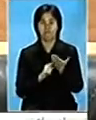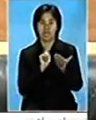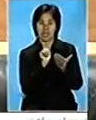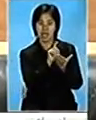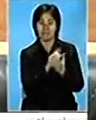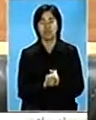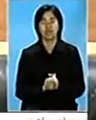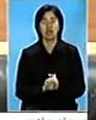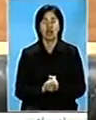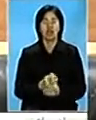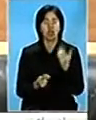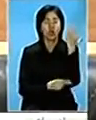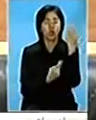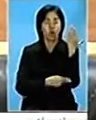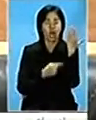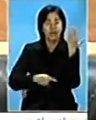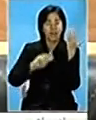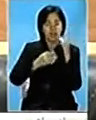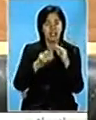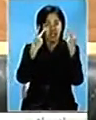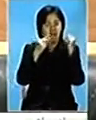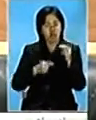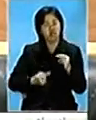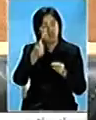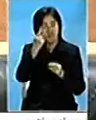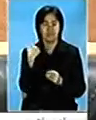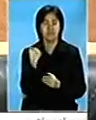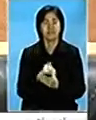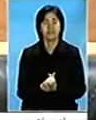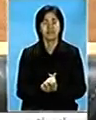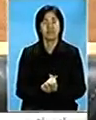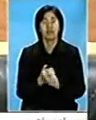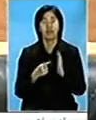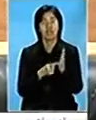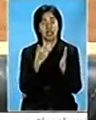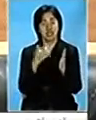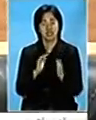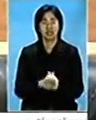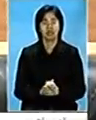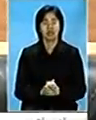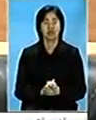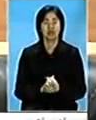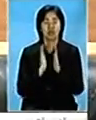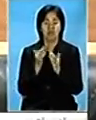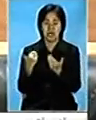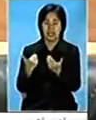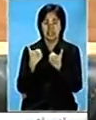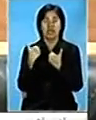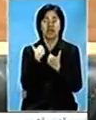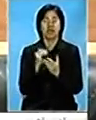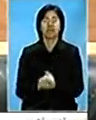เรื่องโฟร์ซีซั่นเนี่ยพอดิฉันยื่นเสร็จนะคะและที่กล่าวหาในสภา